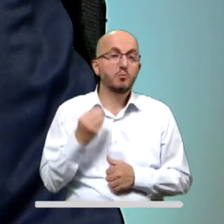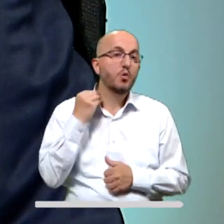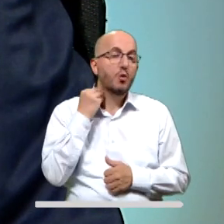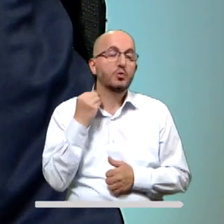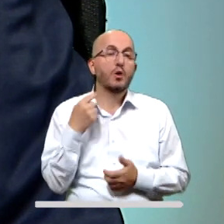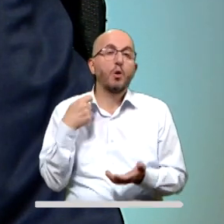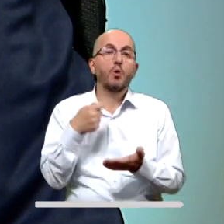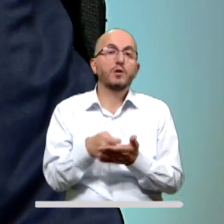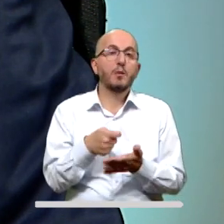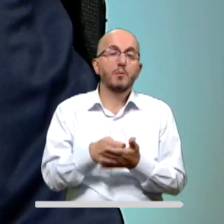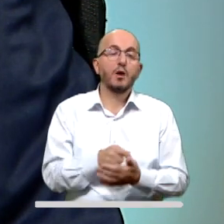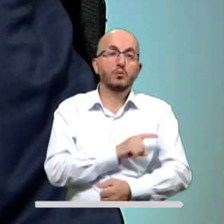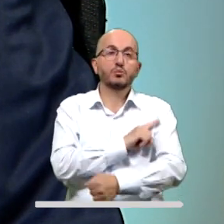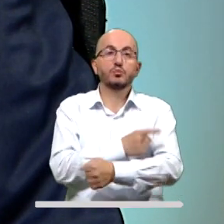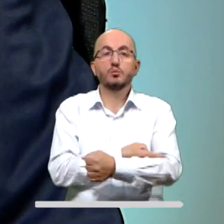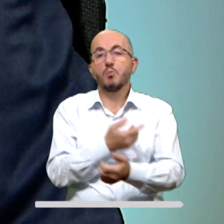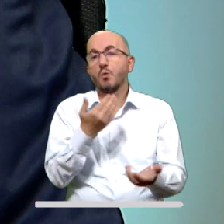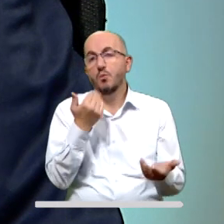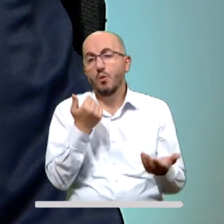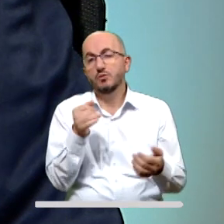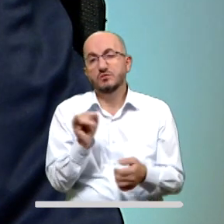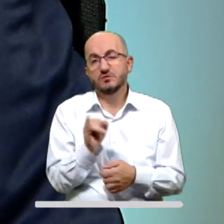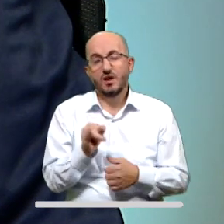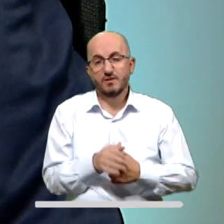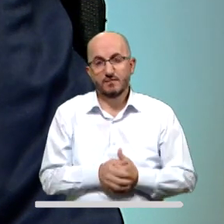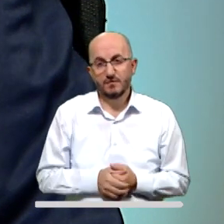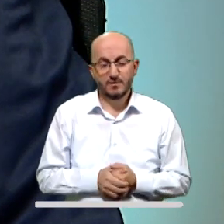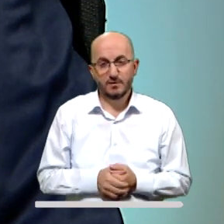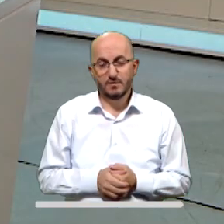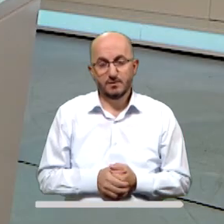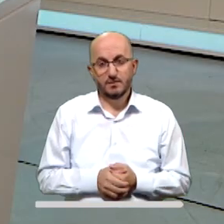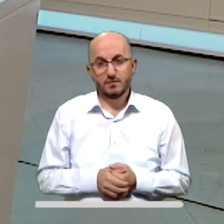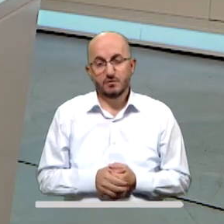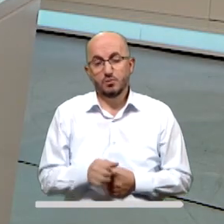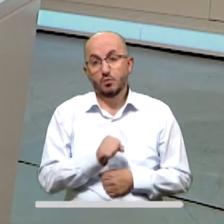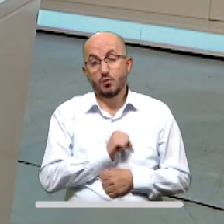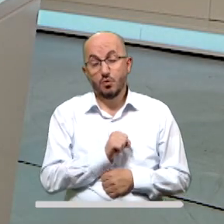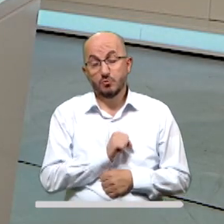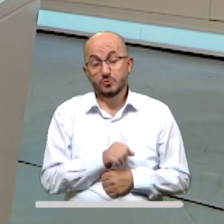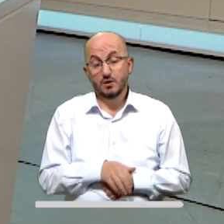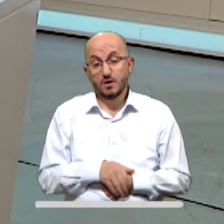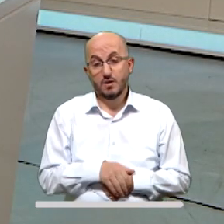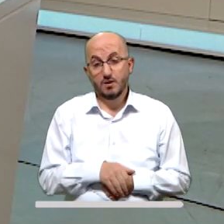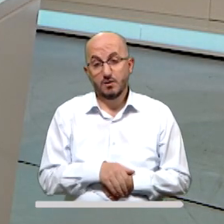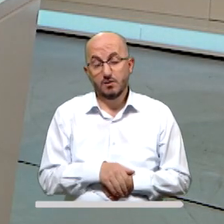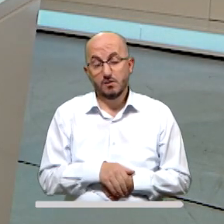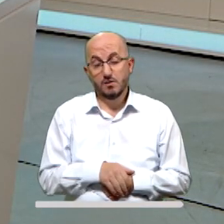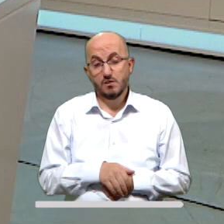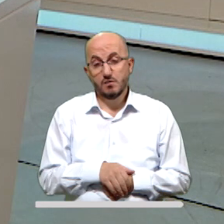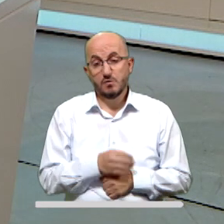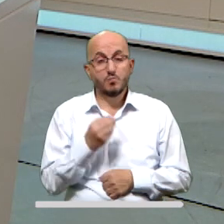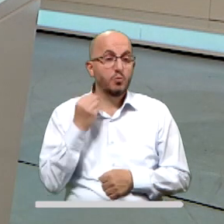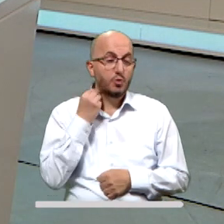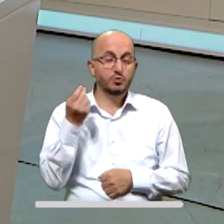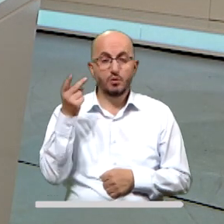borcumu ödeme ihtimalim çok zayıf artık. Korkuyorum da icabında